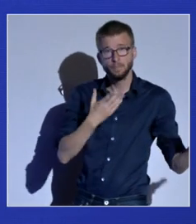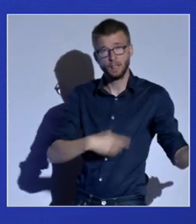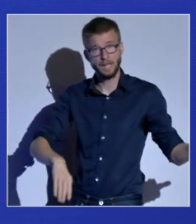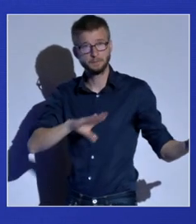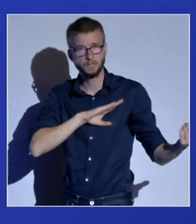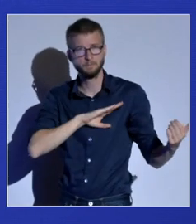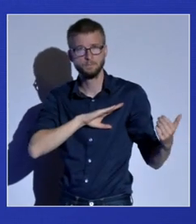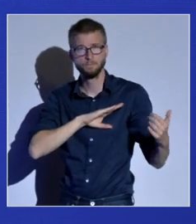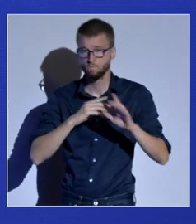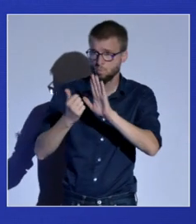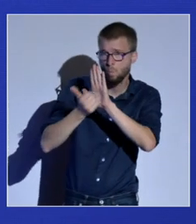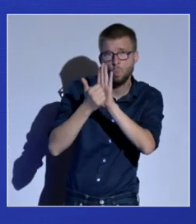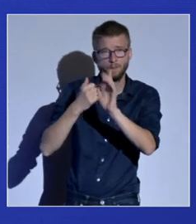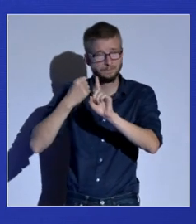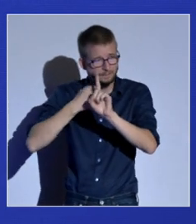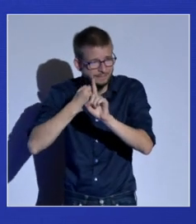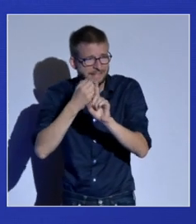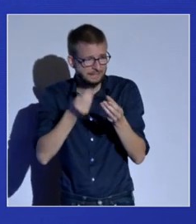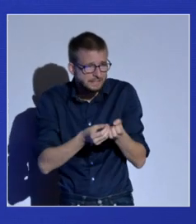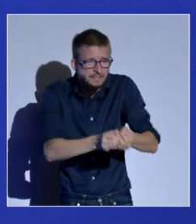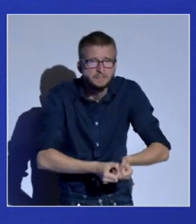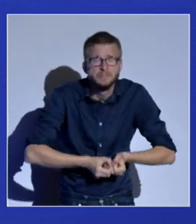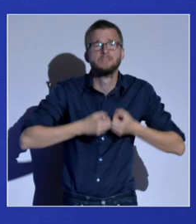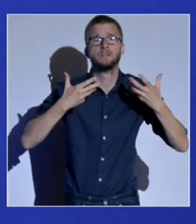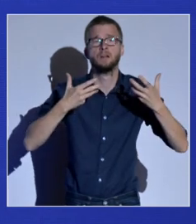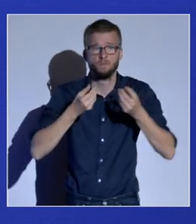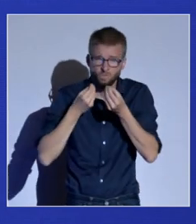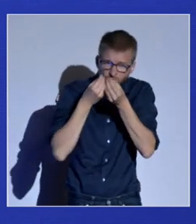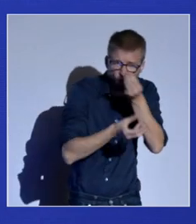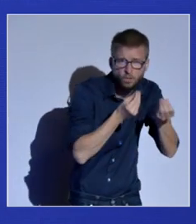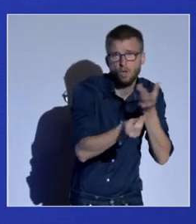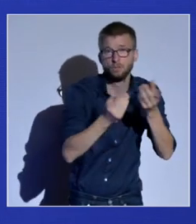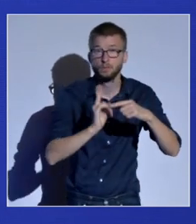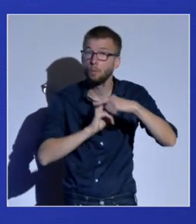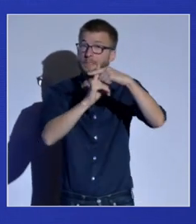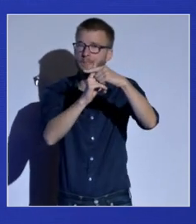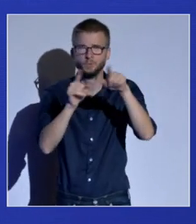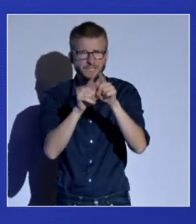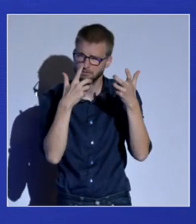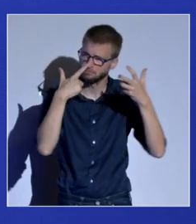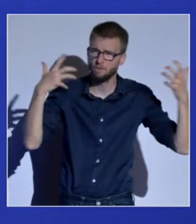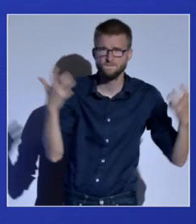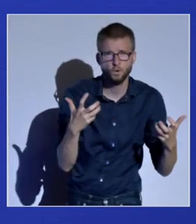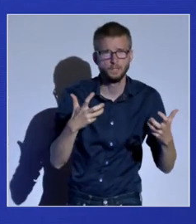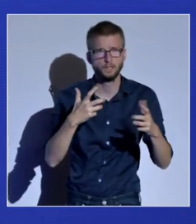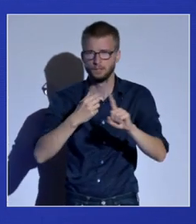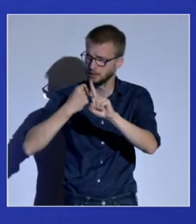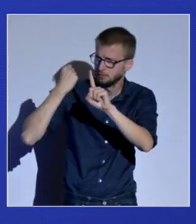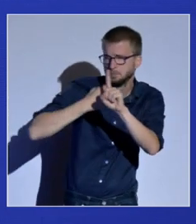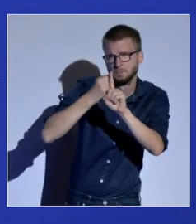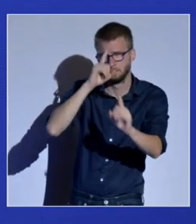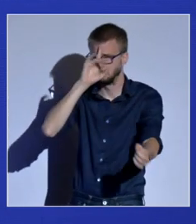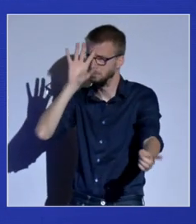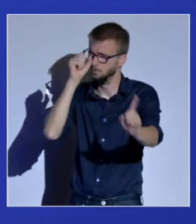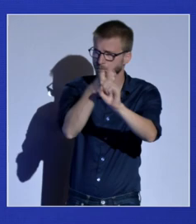de réinsuffler. Je ne veux pas dire seulement de l'optimisme, je veux dire de la volonté, de la détermination, de